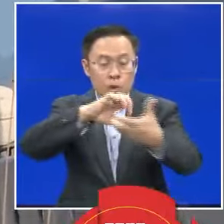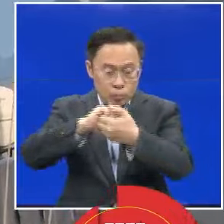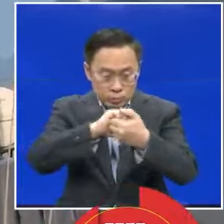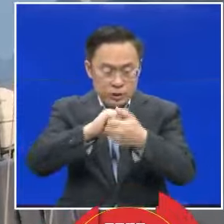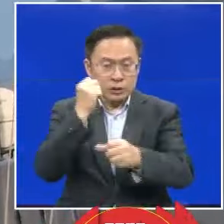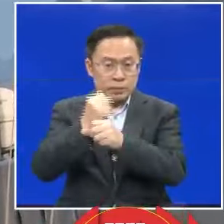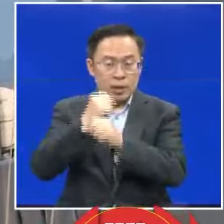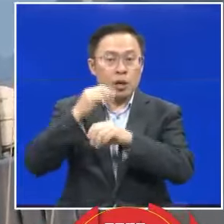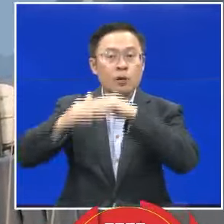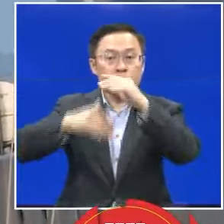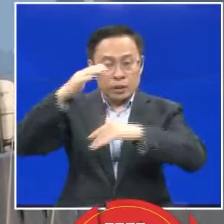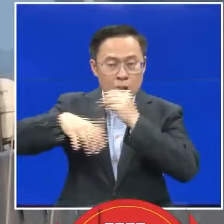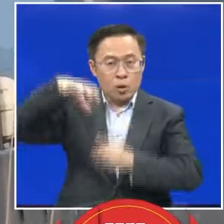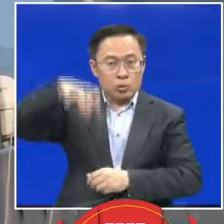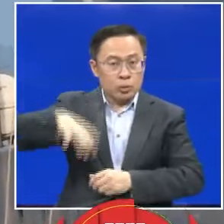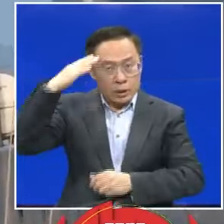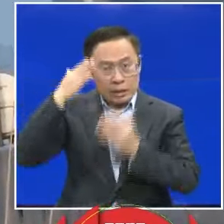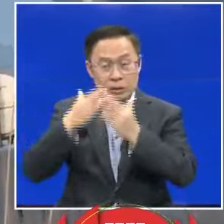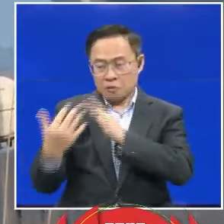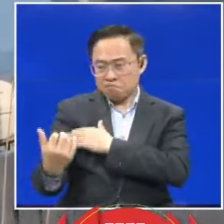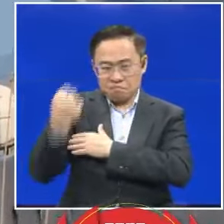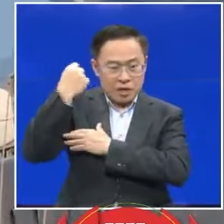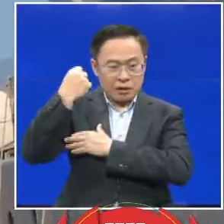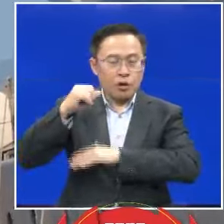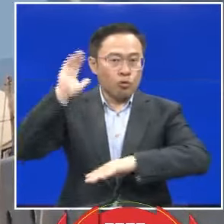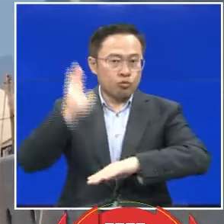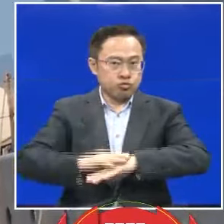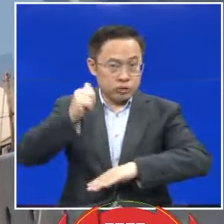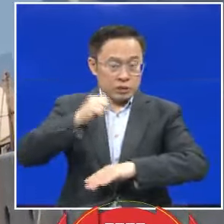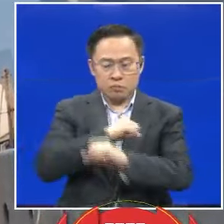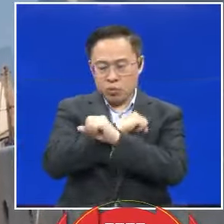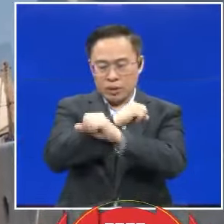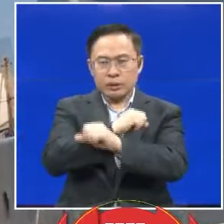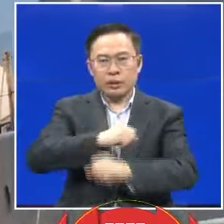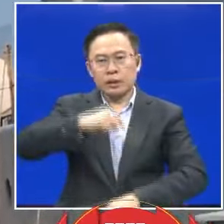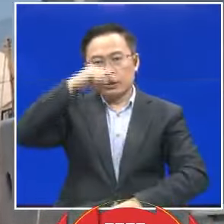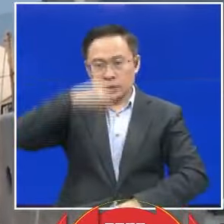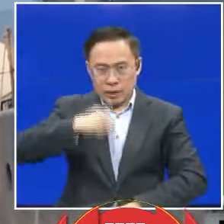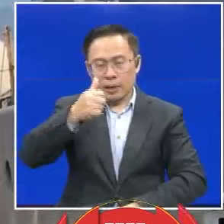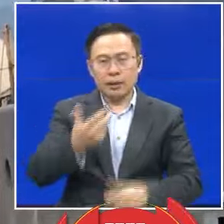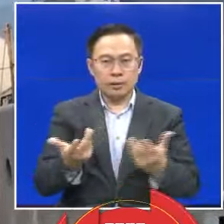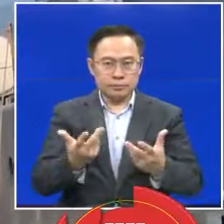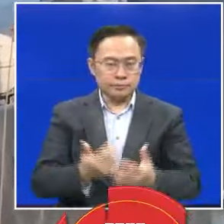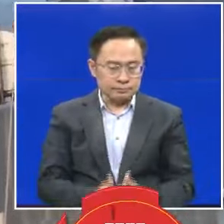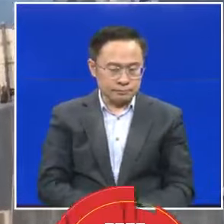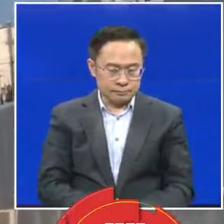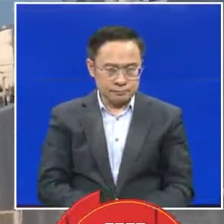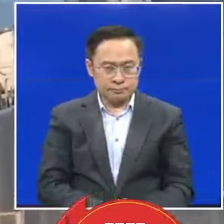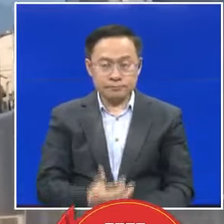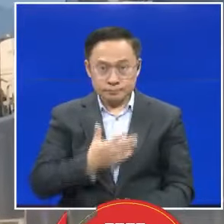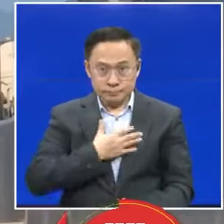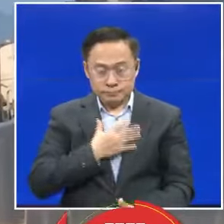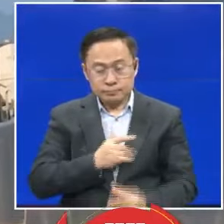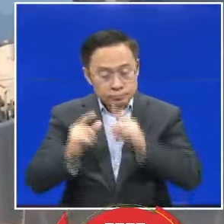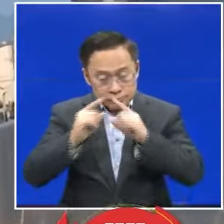องทัพเรือให้มีความเข้มแข็งมากขึ้นมีศักยภาพต่อไปนะคะบอกด้วยนะคะว่าการมาครั้งนี้เนี่ยม